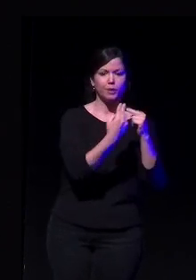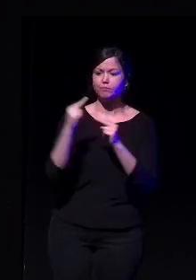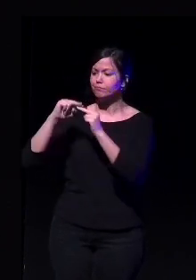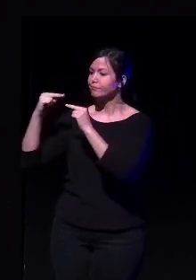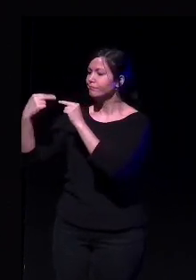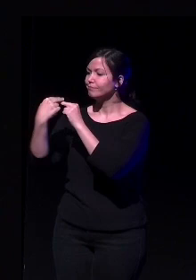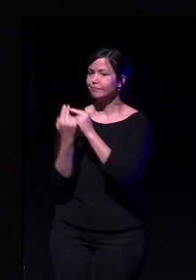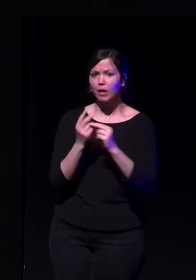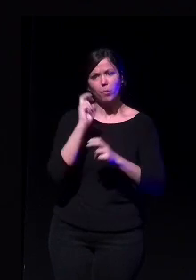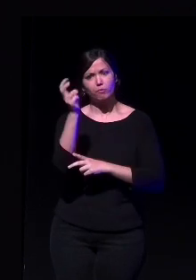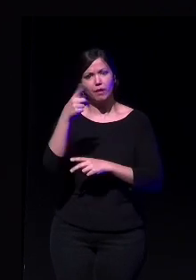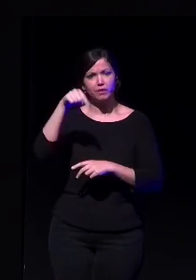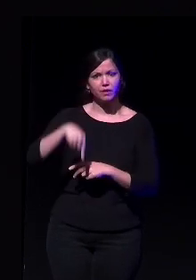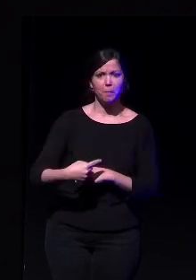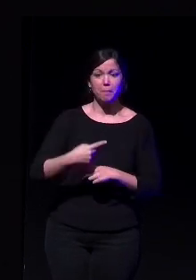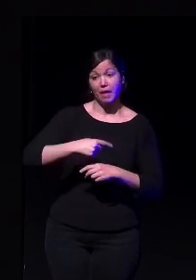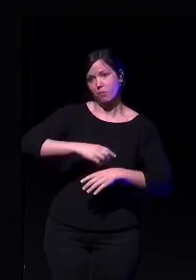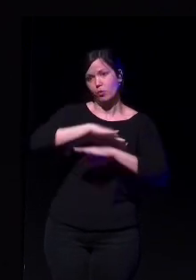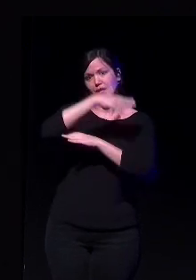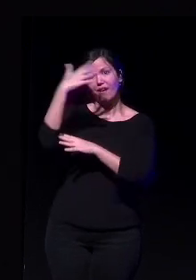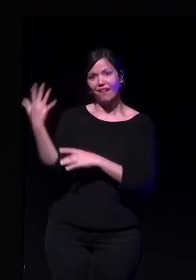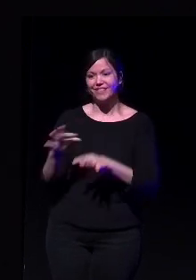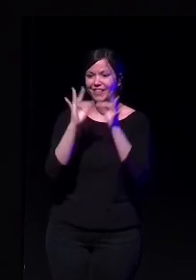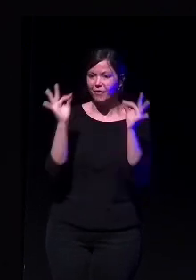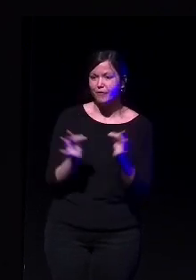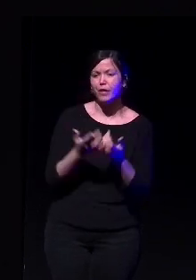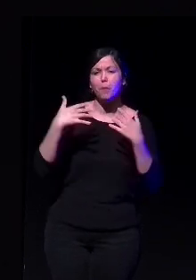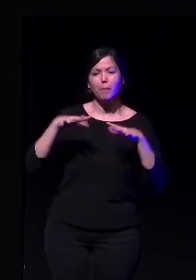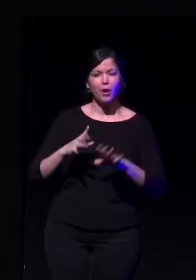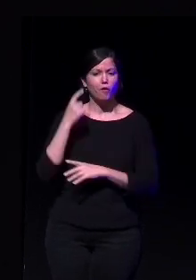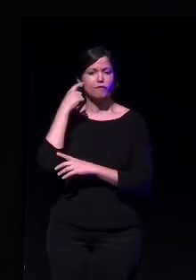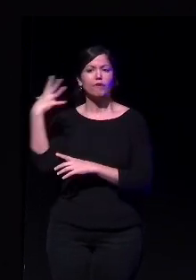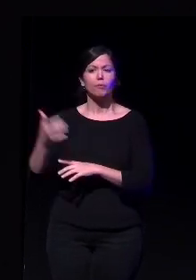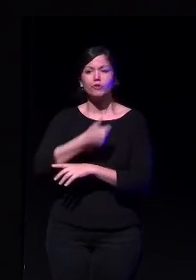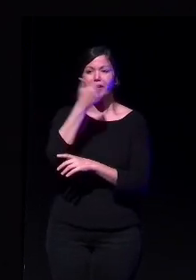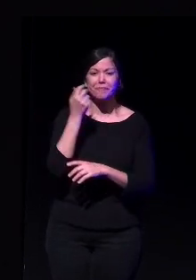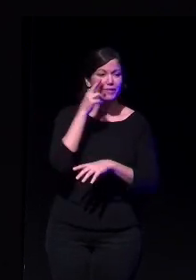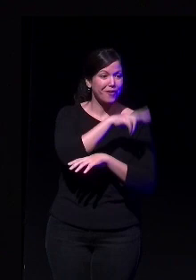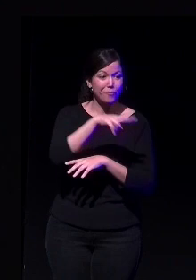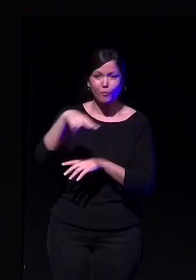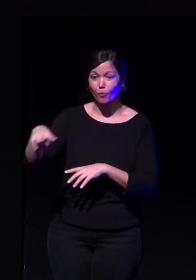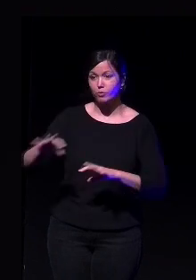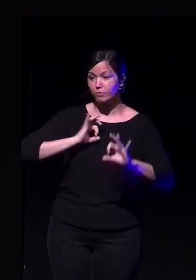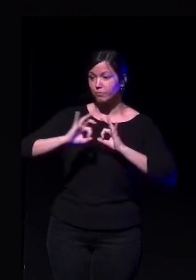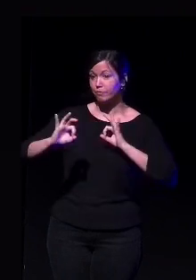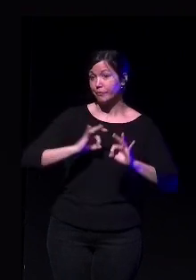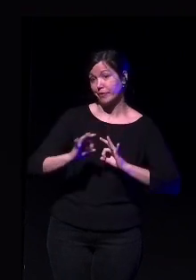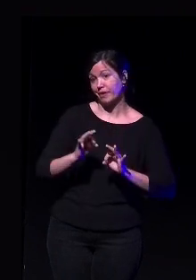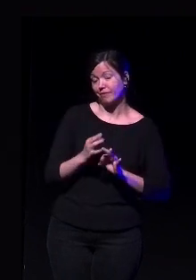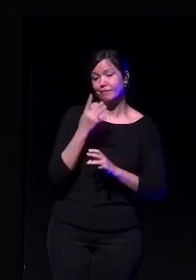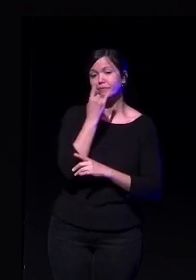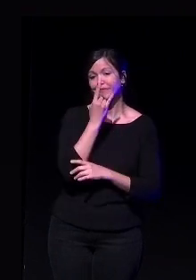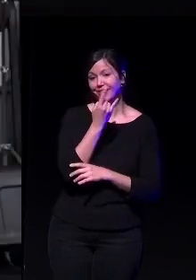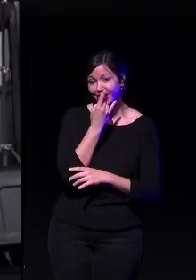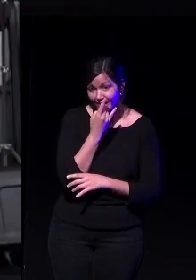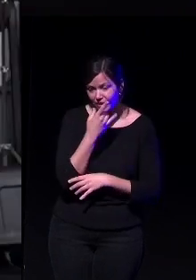al cel de la ciutat de Figueres, tot i que, evidentment, la cúpula més coneguda aquí és la del Teatre Museu Dalí. I és curiós perquè aquests dos edificis